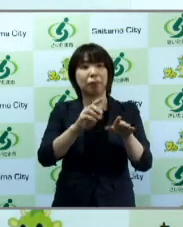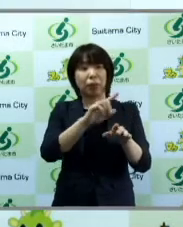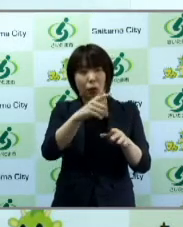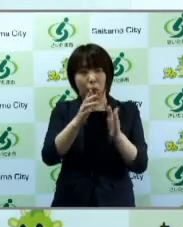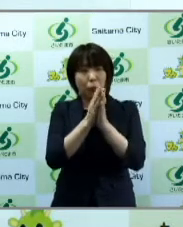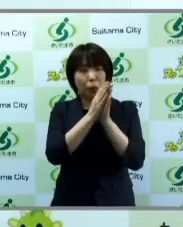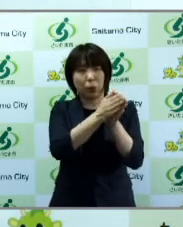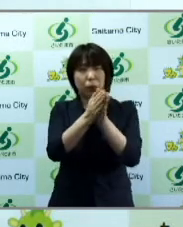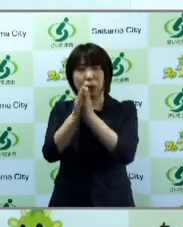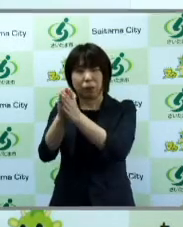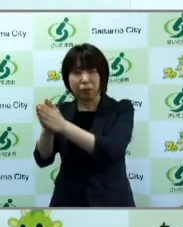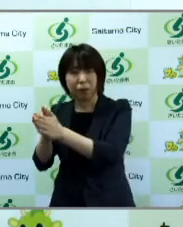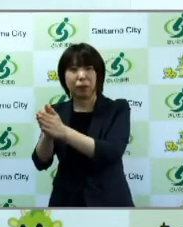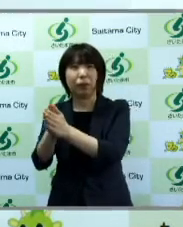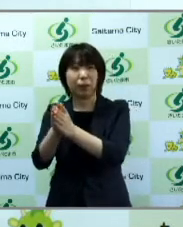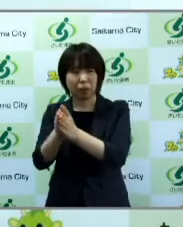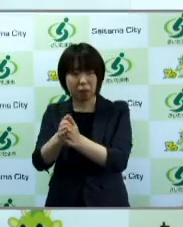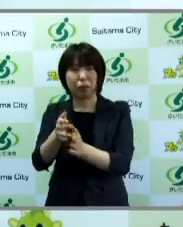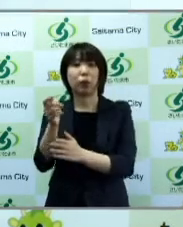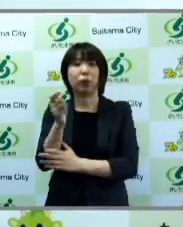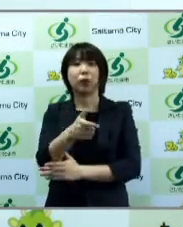ていきたいというふうに思っております。